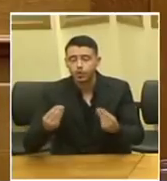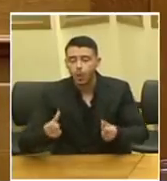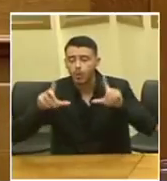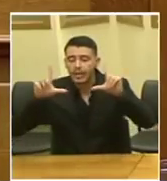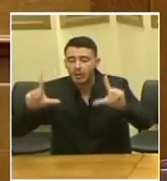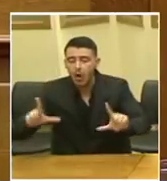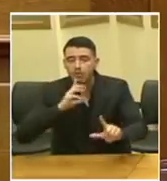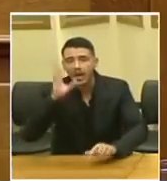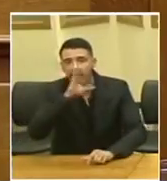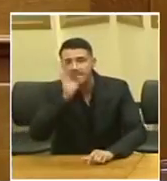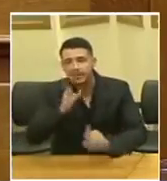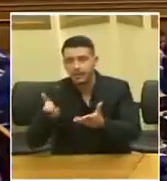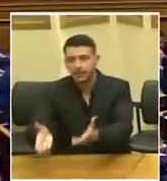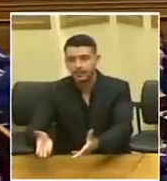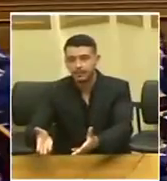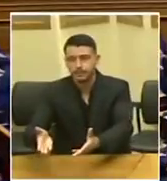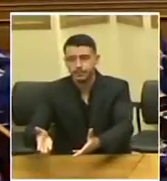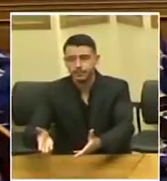αυτό.